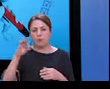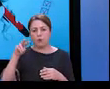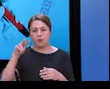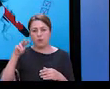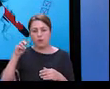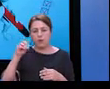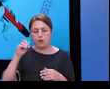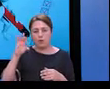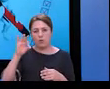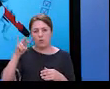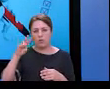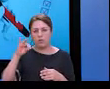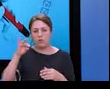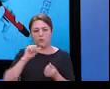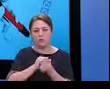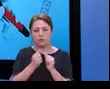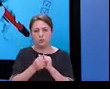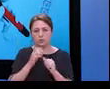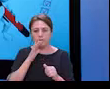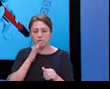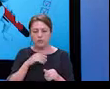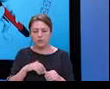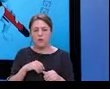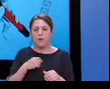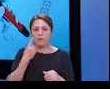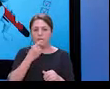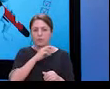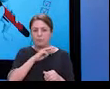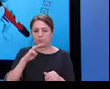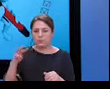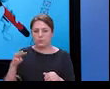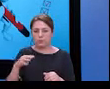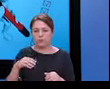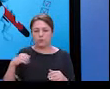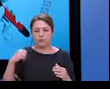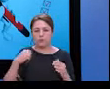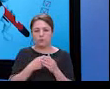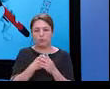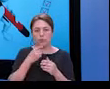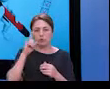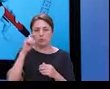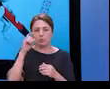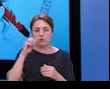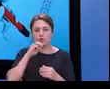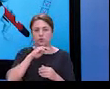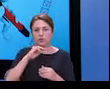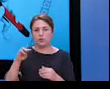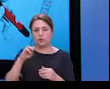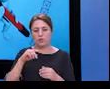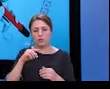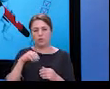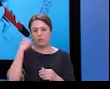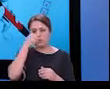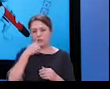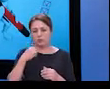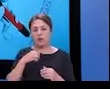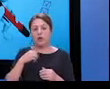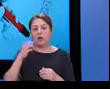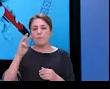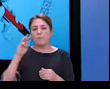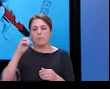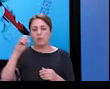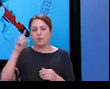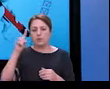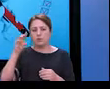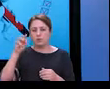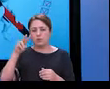tosh davri miloddan avvalgi 1 milliondan 100-chi mingyillikgacha, mezolit o'rta tosh davri